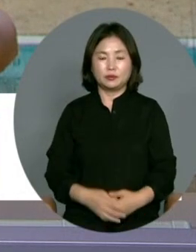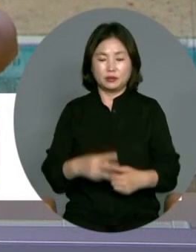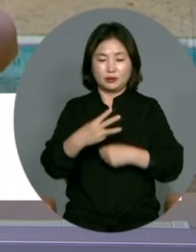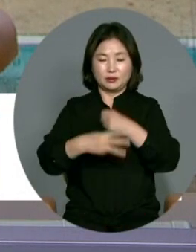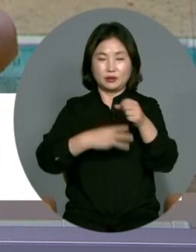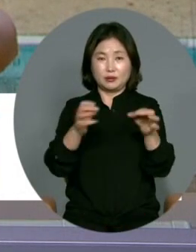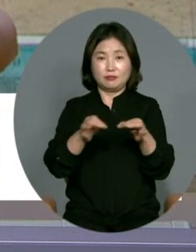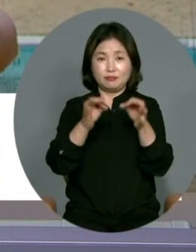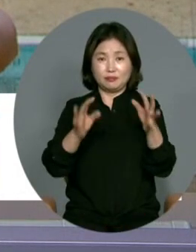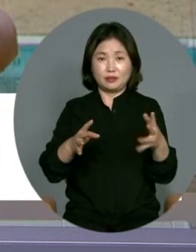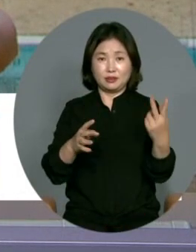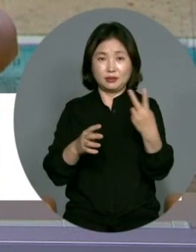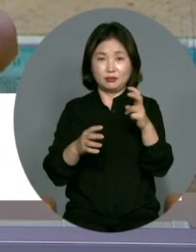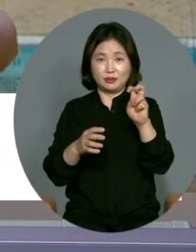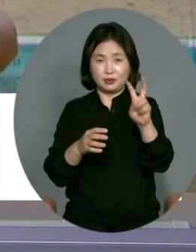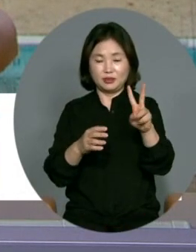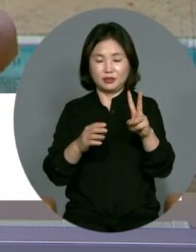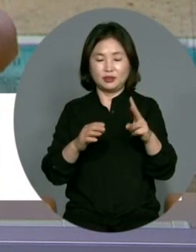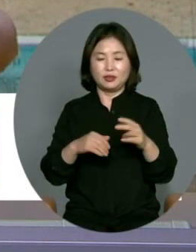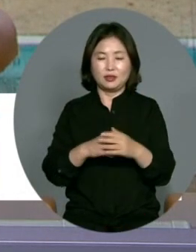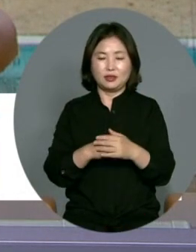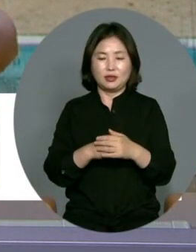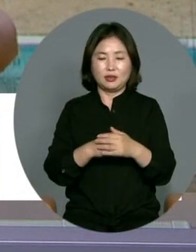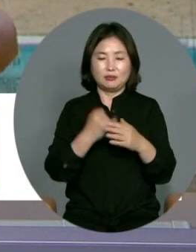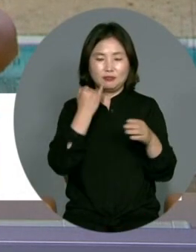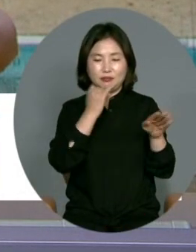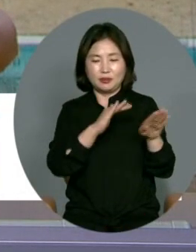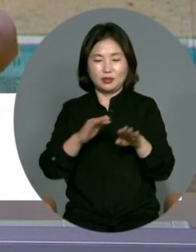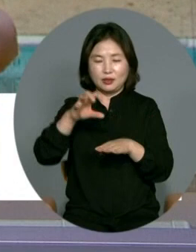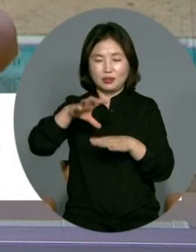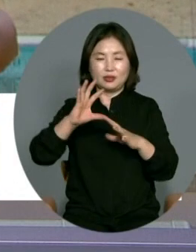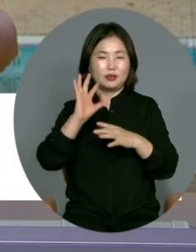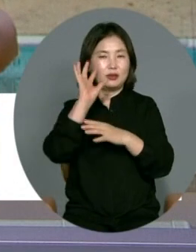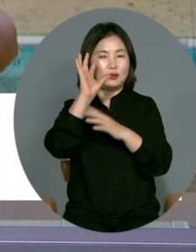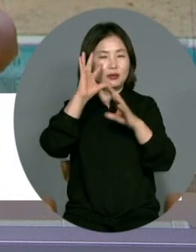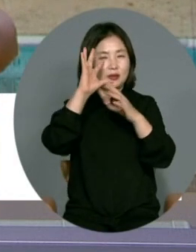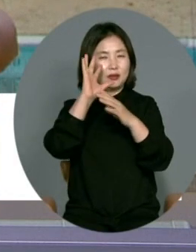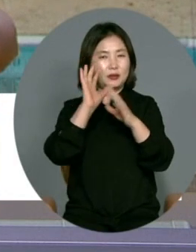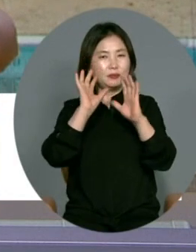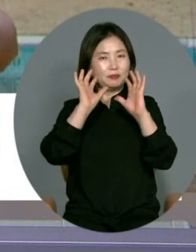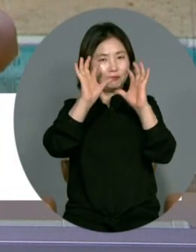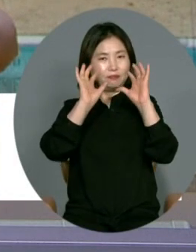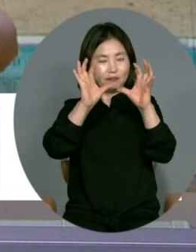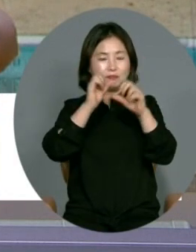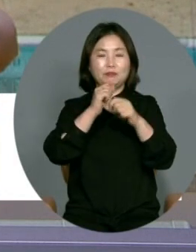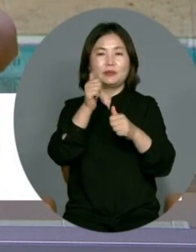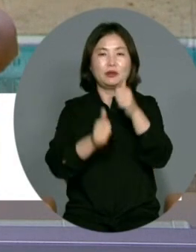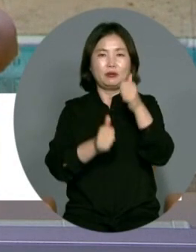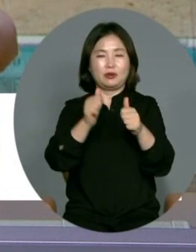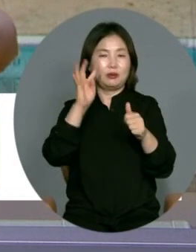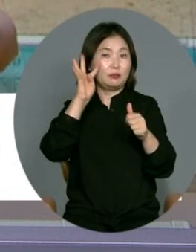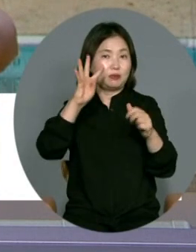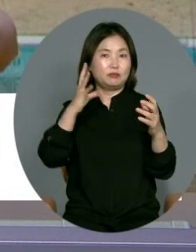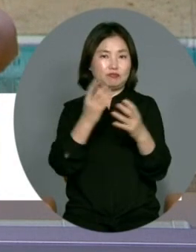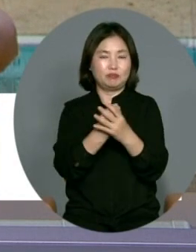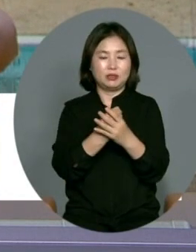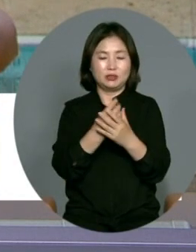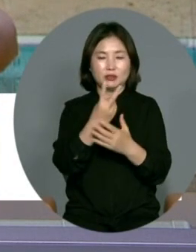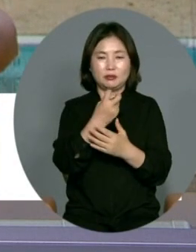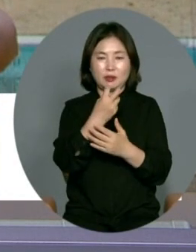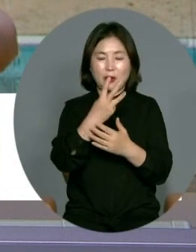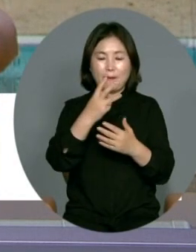3년 만에 열린 2022 국제 배구연맹 대구 비치발리볼 대회가 오늘 나흘간의 열전을 마무리했습니다.